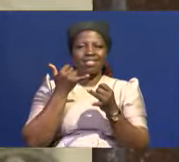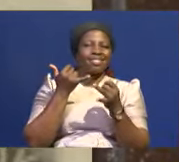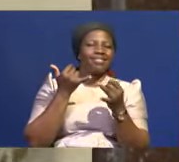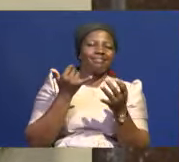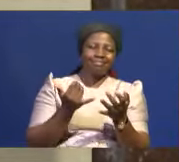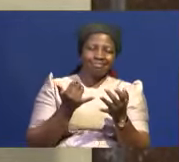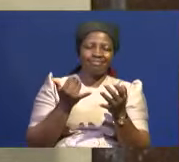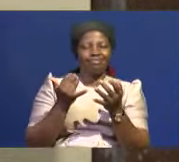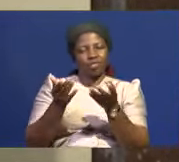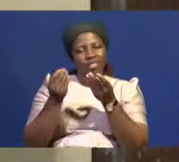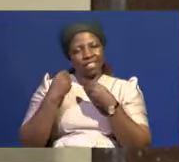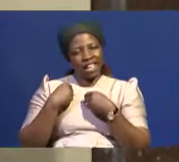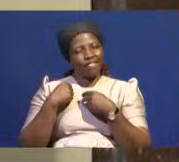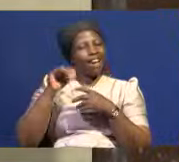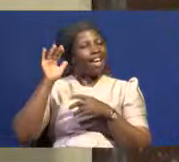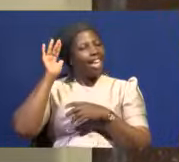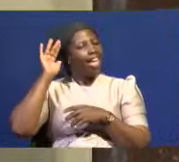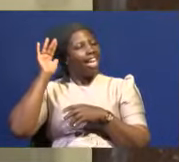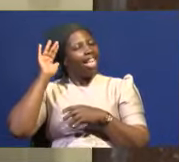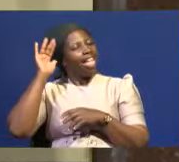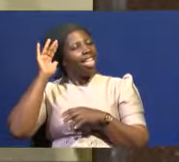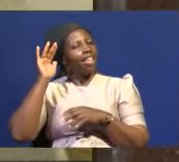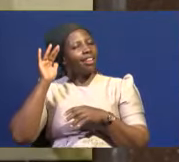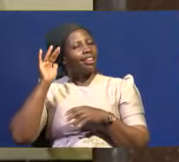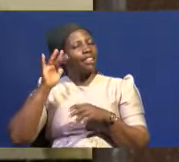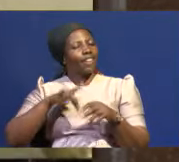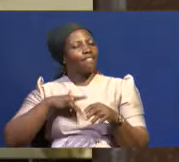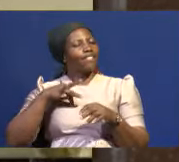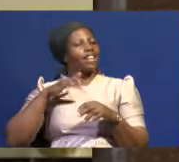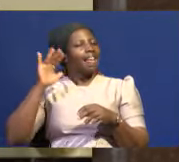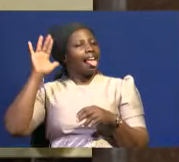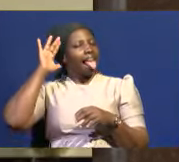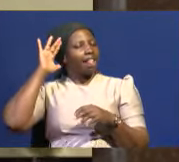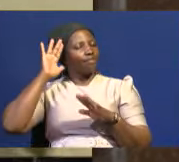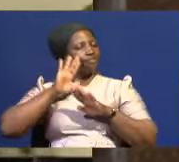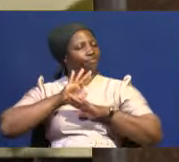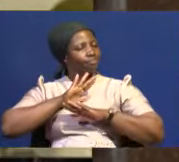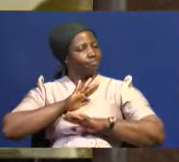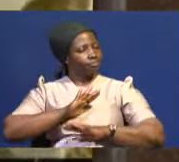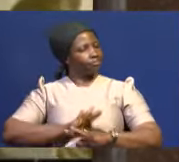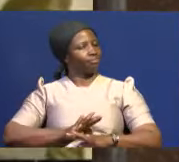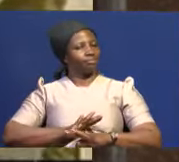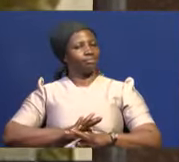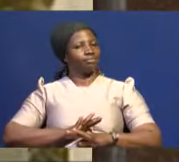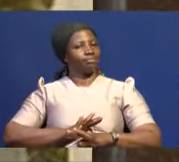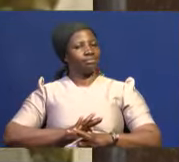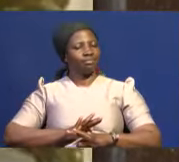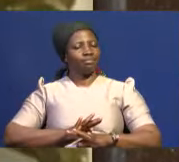kusikia. Tunakwisha shibisha masikio yetu kwa